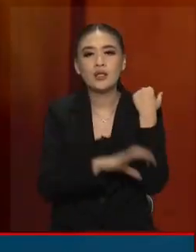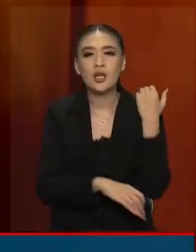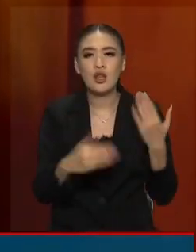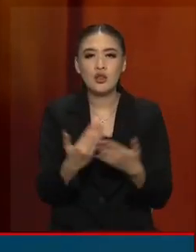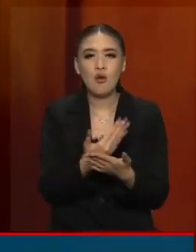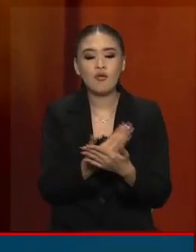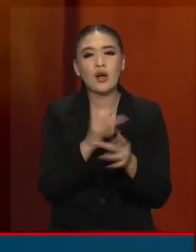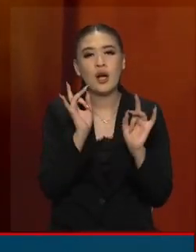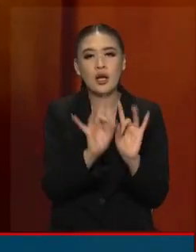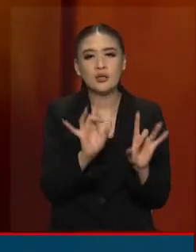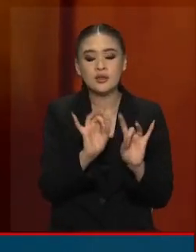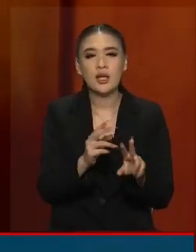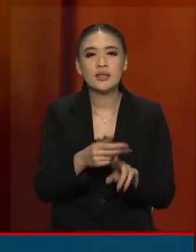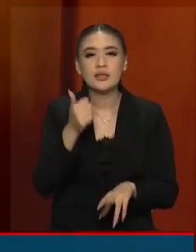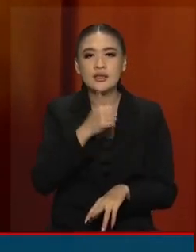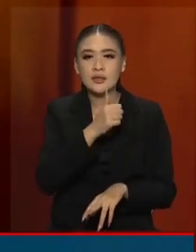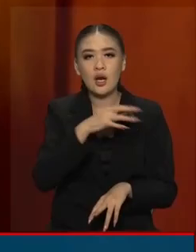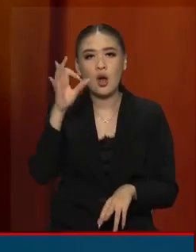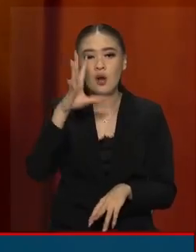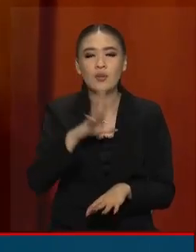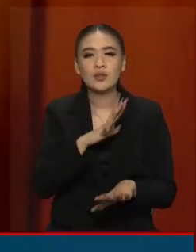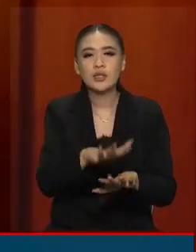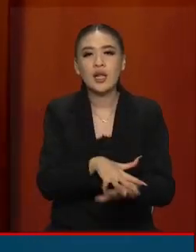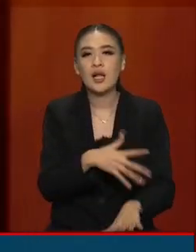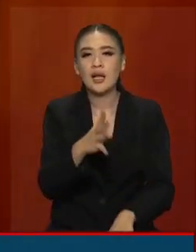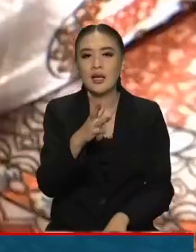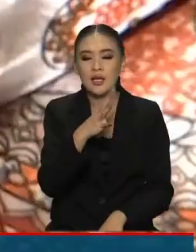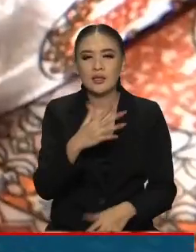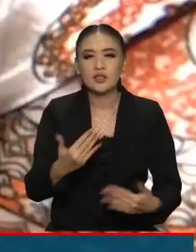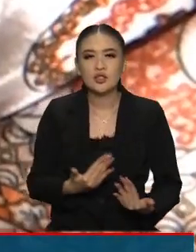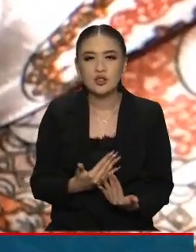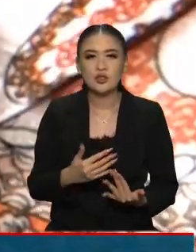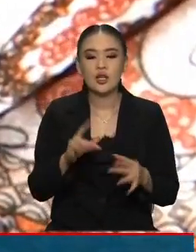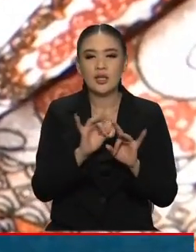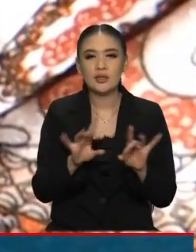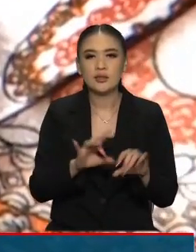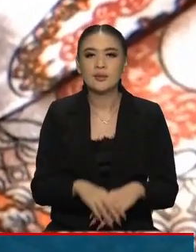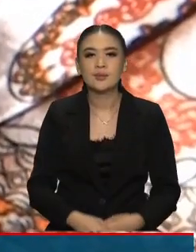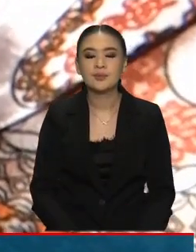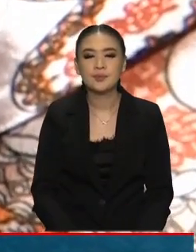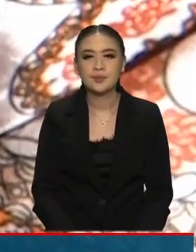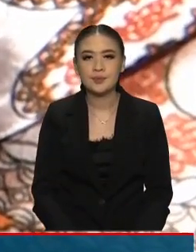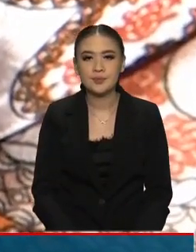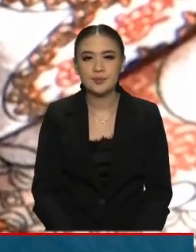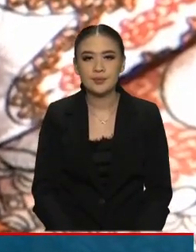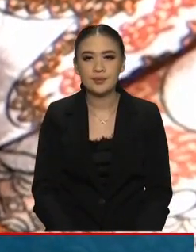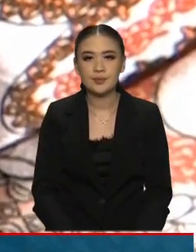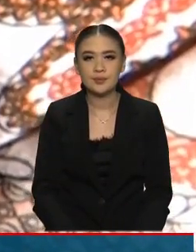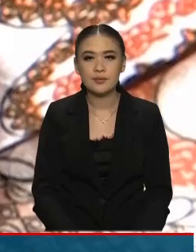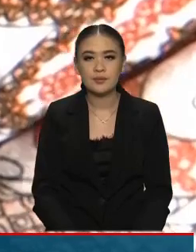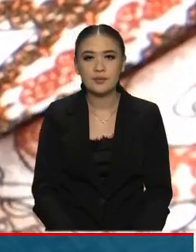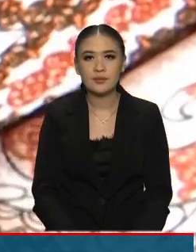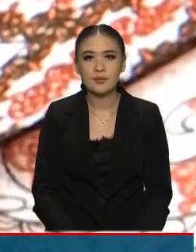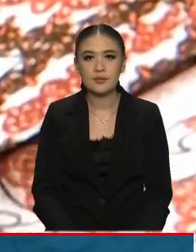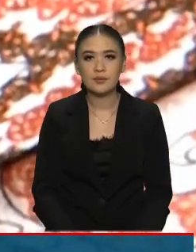и даже раскрывает секреты своего долголетия я гово Привет Это у меня телевидение